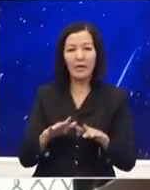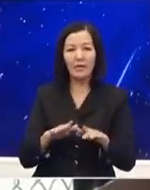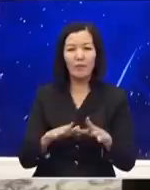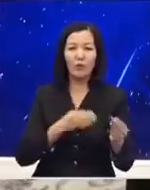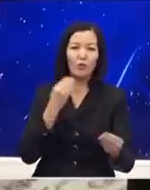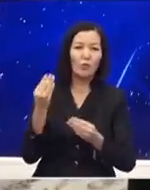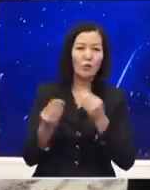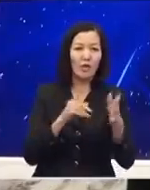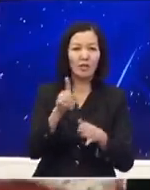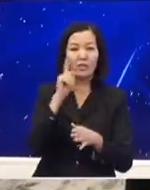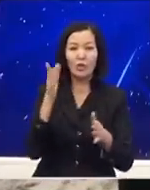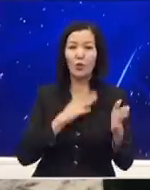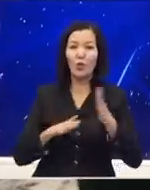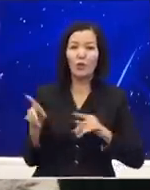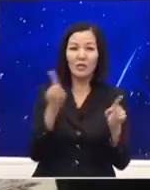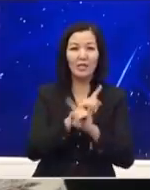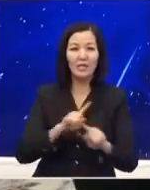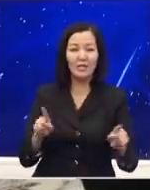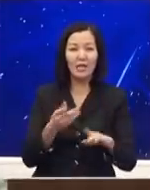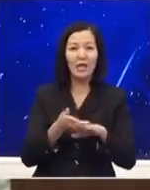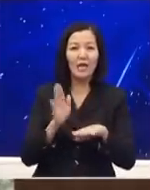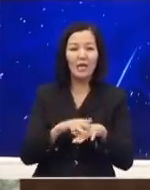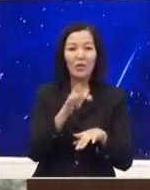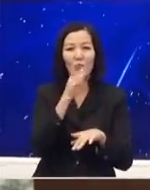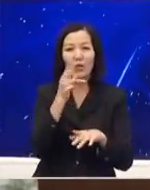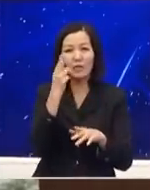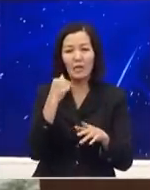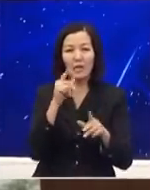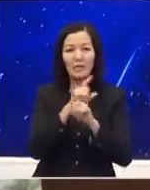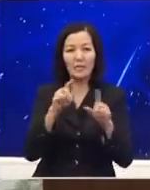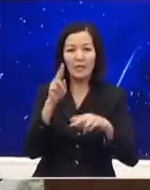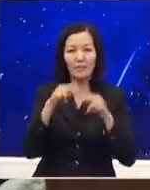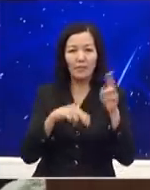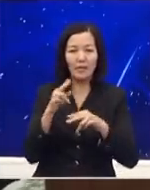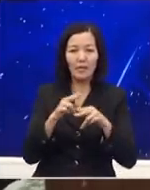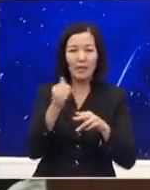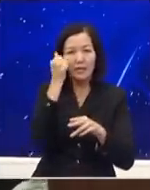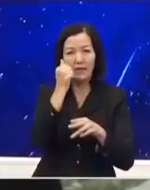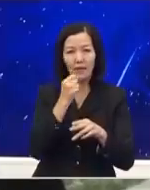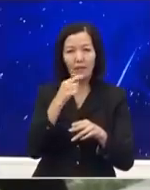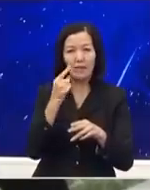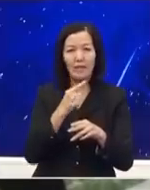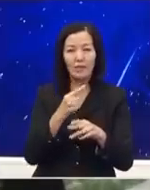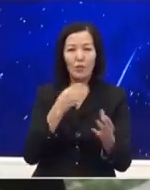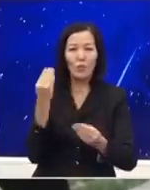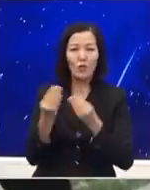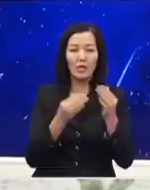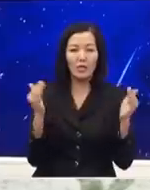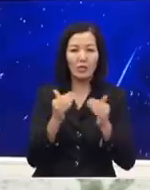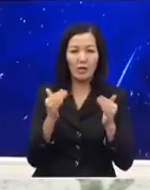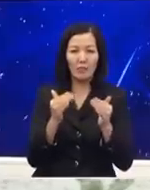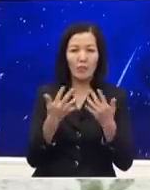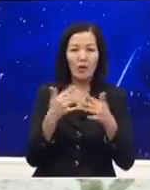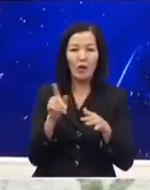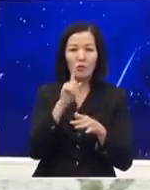аладоп қуған жеткіншектердің қуанышы ерен. Қиын кезеңде ыңғайлы нысан салып берген ел ағаларына алғыстары шексіз. Ойын алаңы шағын болғанымен